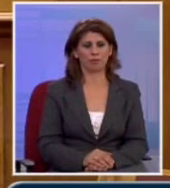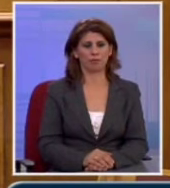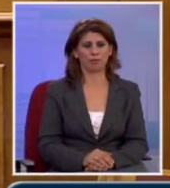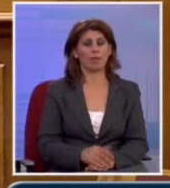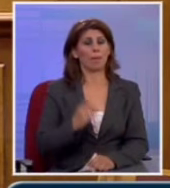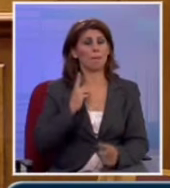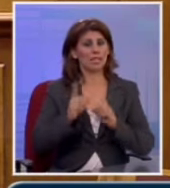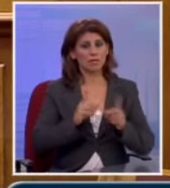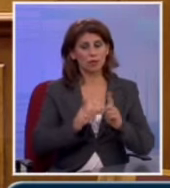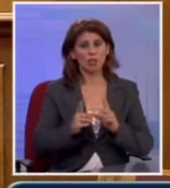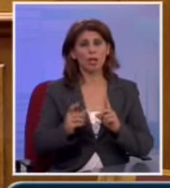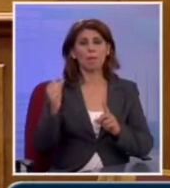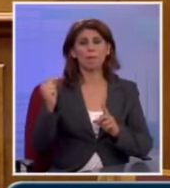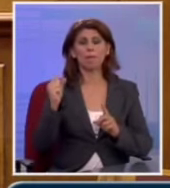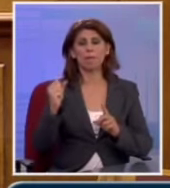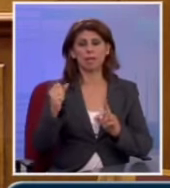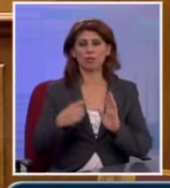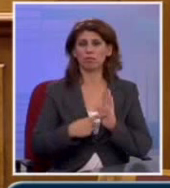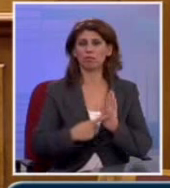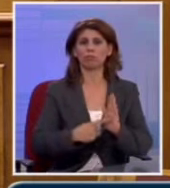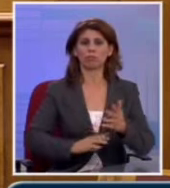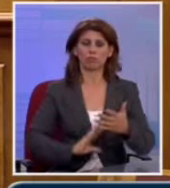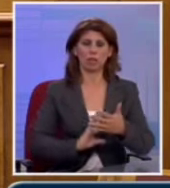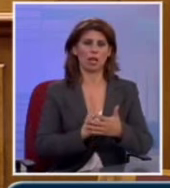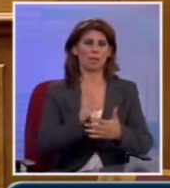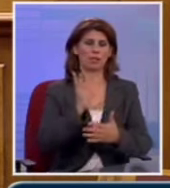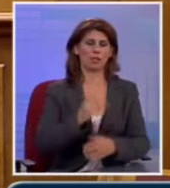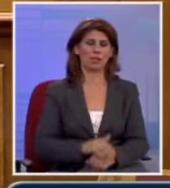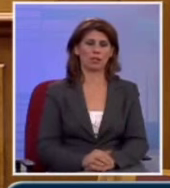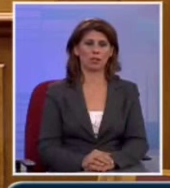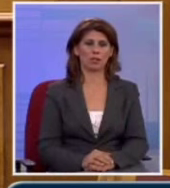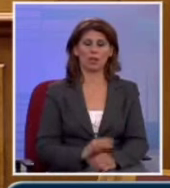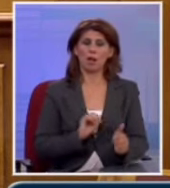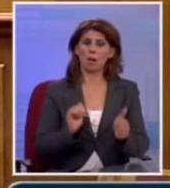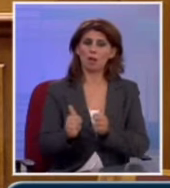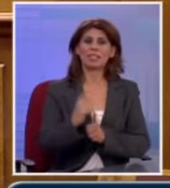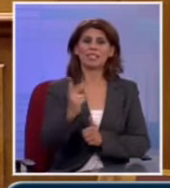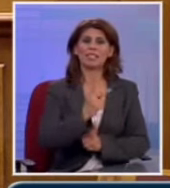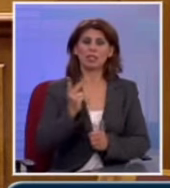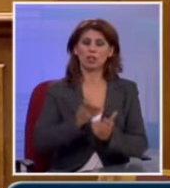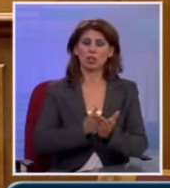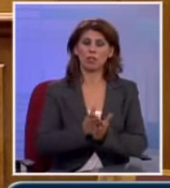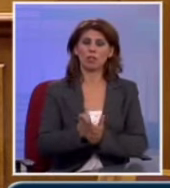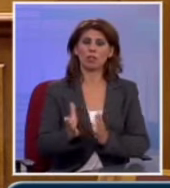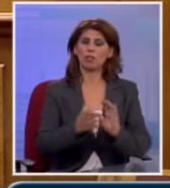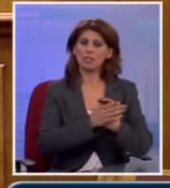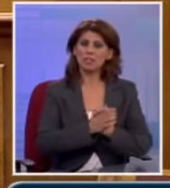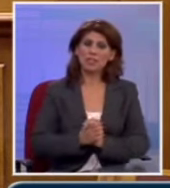μια συμφωνία με ισχυρό πρόσημο για την ανάπτυξη, την αποκατάσταση της κοινωνικής δικαιοσύνης και